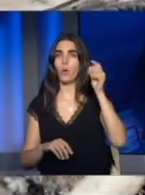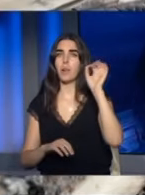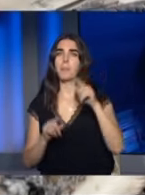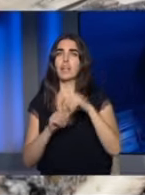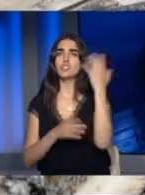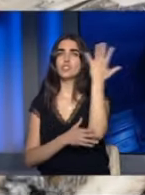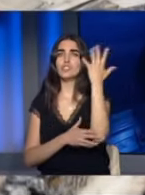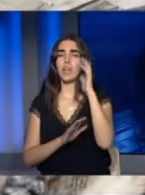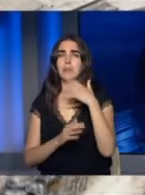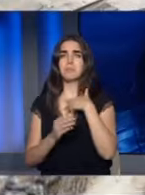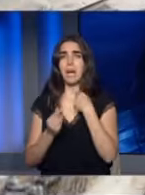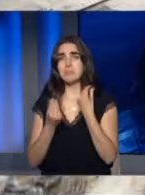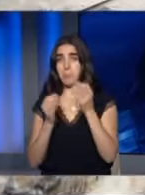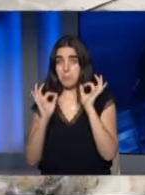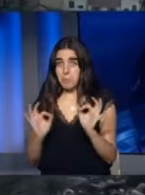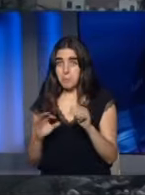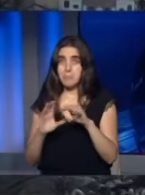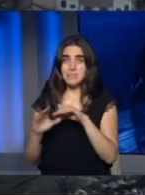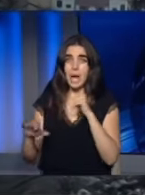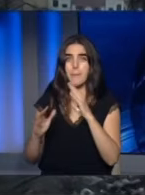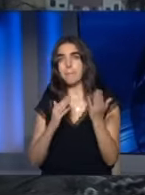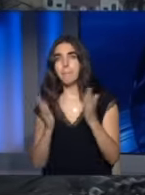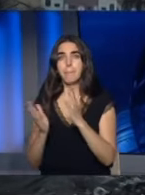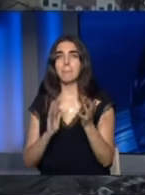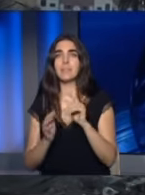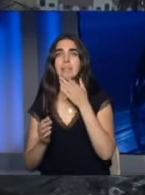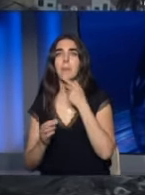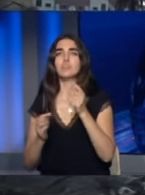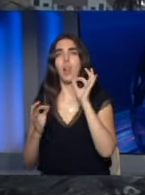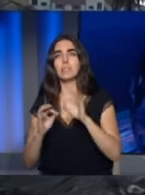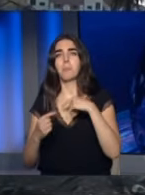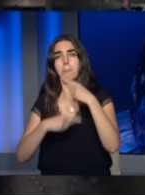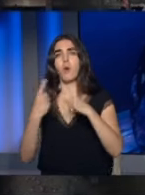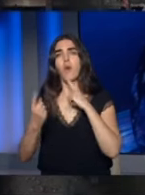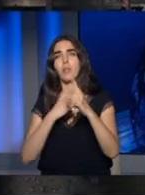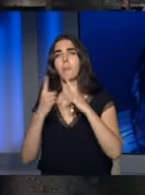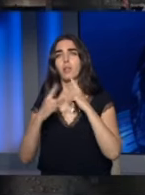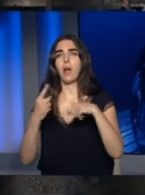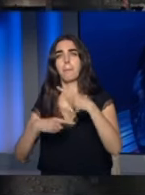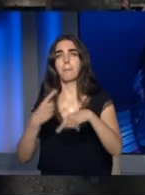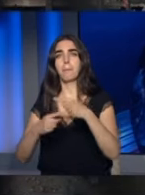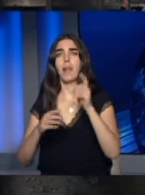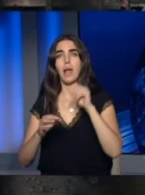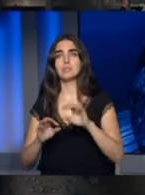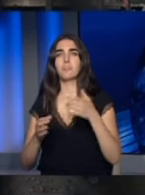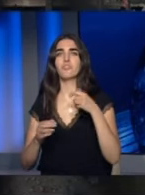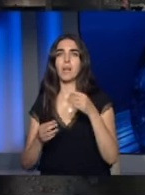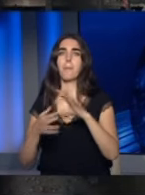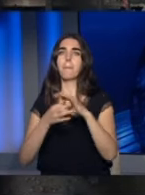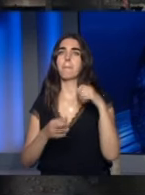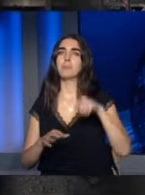نتنياهو عن شجرات المواقف التي صعد اليها بدعوته الى القاء خطاب امام